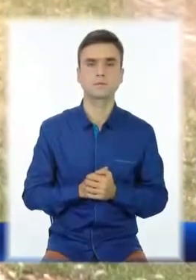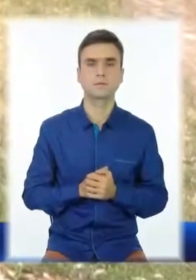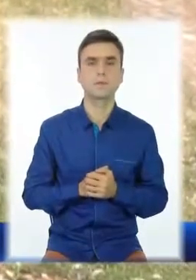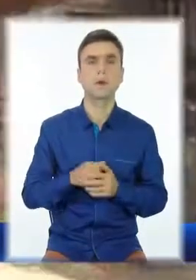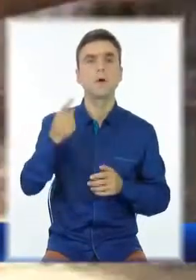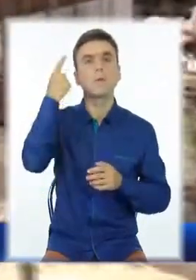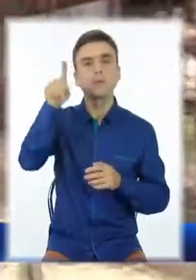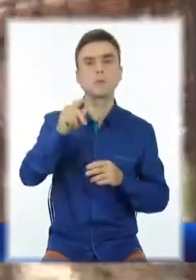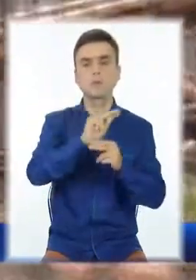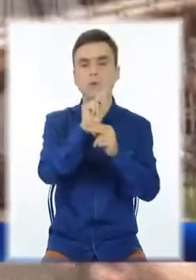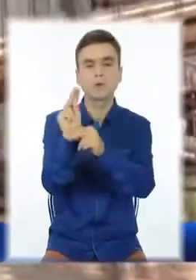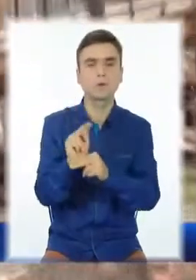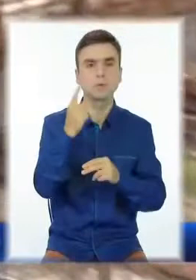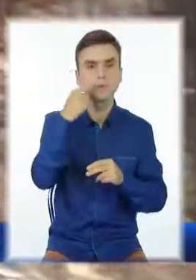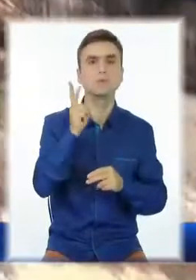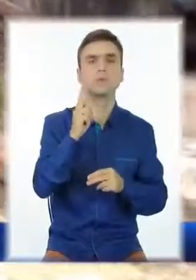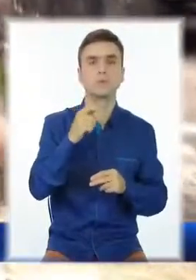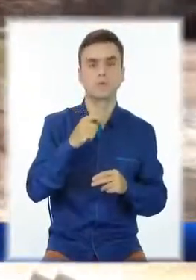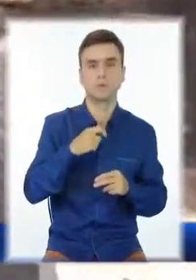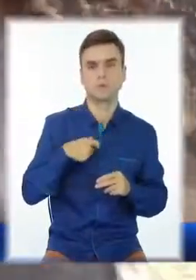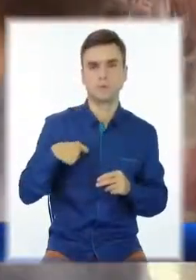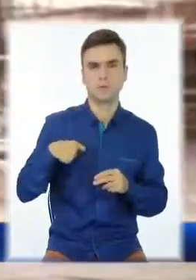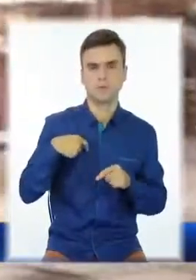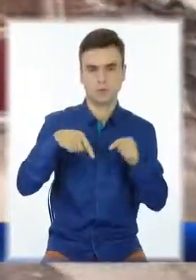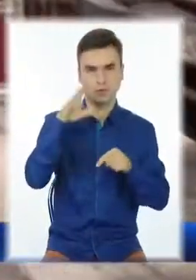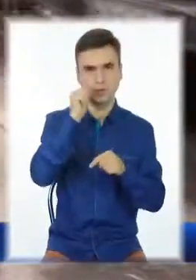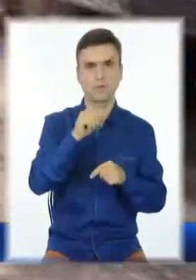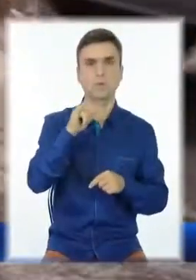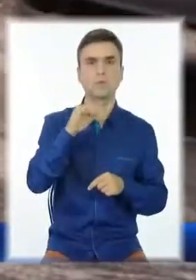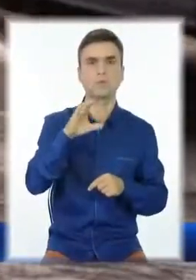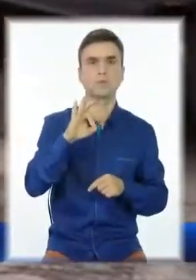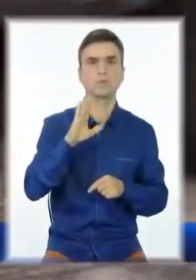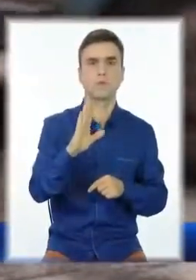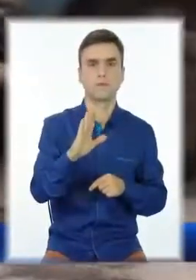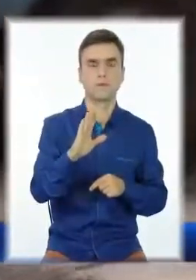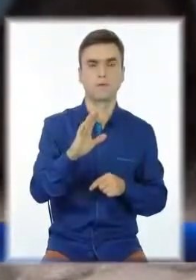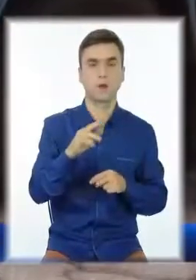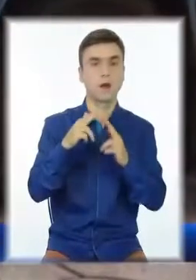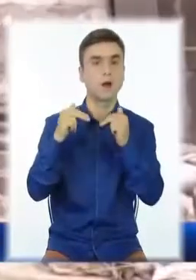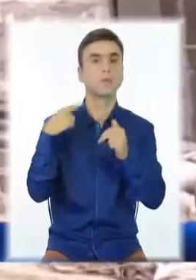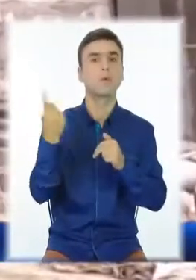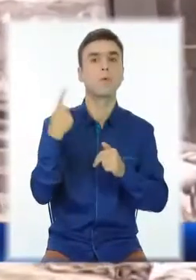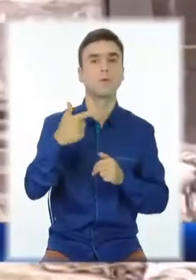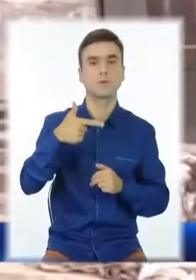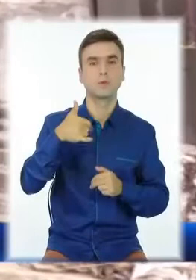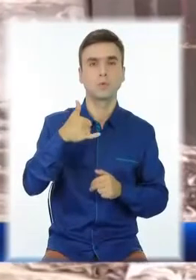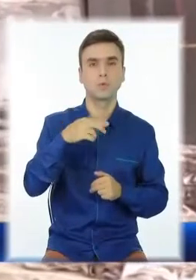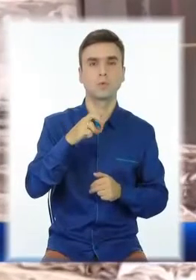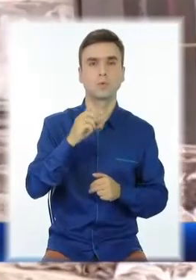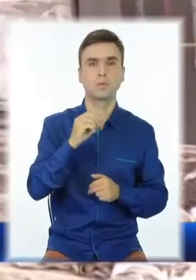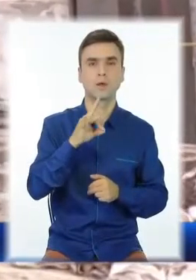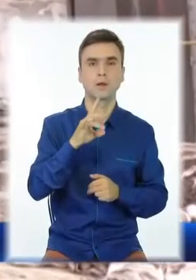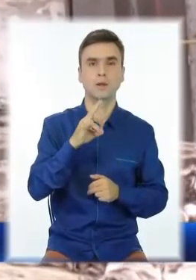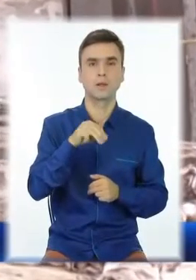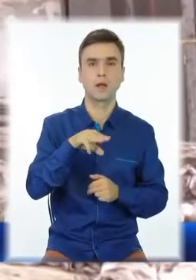проєкту виступив криворізький нардеп Костянтин Усов. Ідею підтримав губернатор Дніпропетровщини Валентин Резніченко. Усього на проєкт з обласного